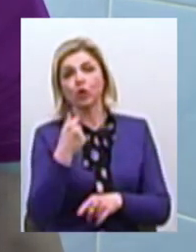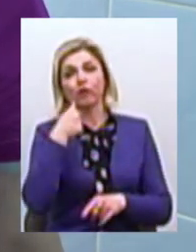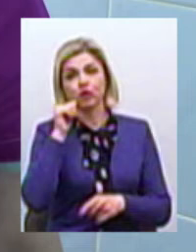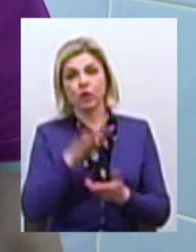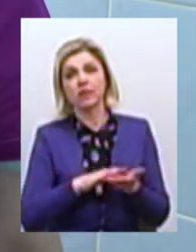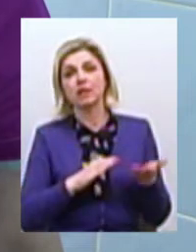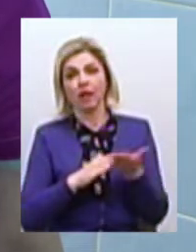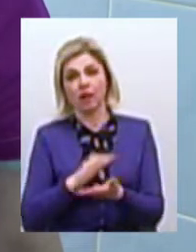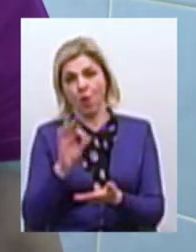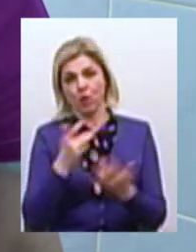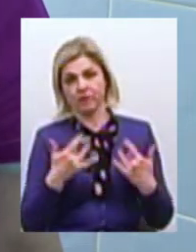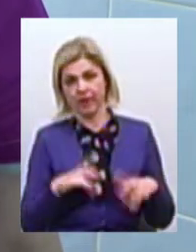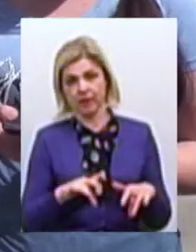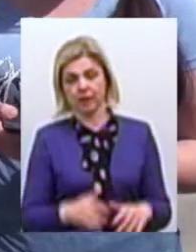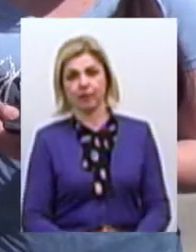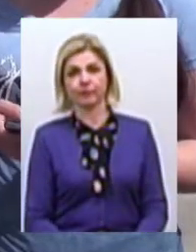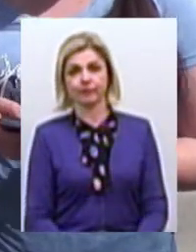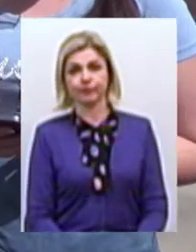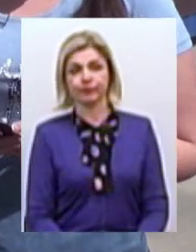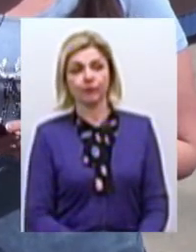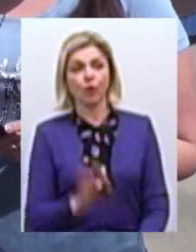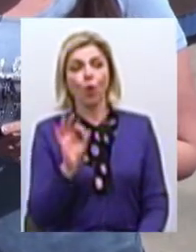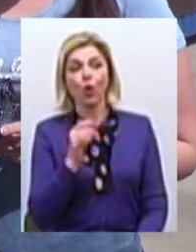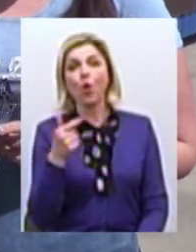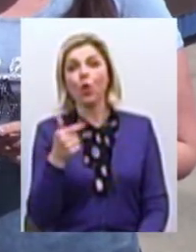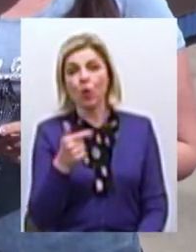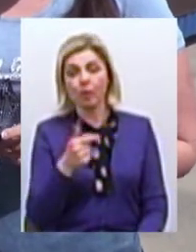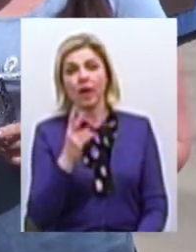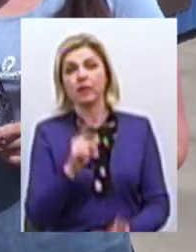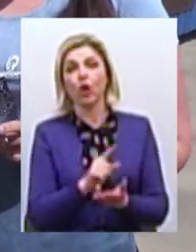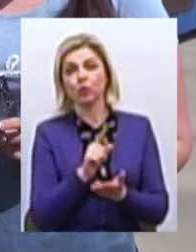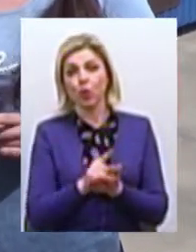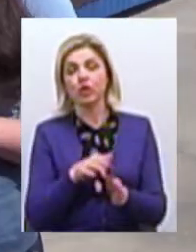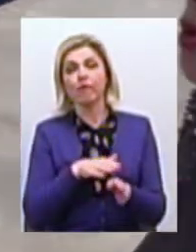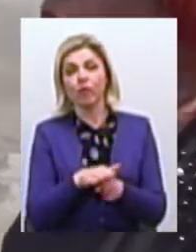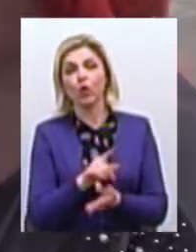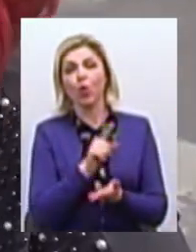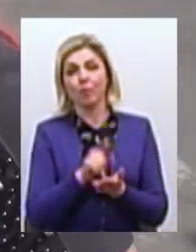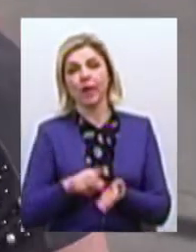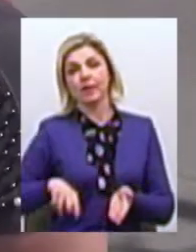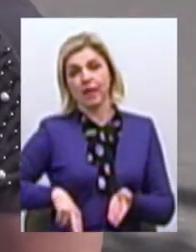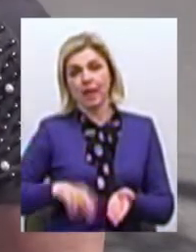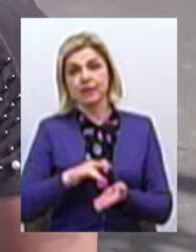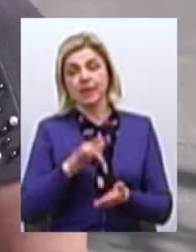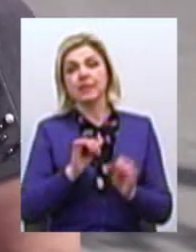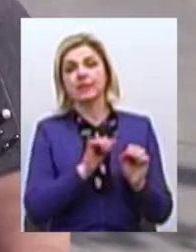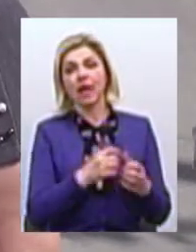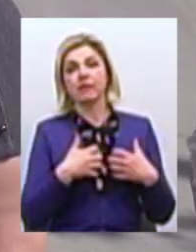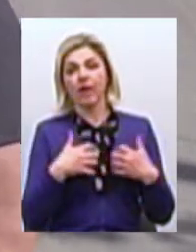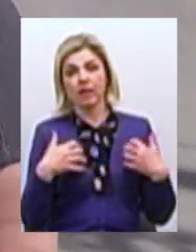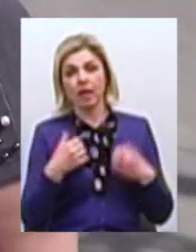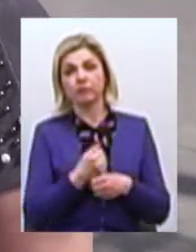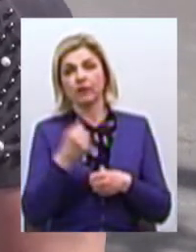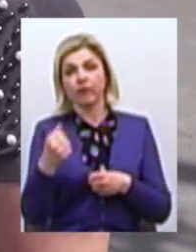написав заяву про звільнення. Олександра Голобродського на посаду виконуючого обов'язки директора Центру захисту тварин